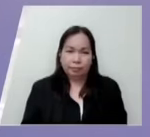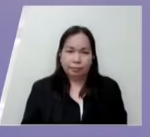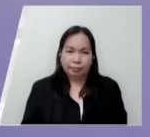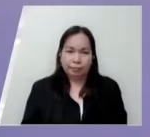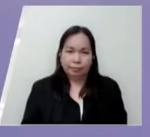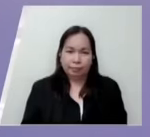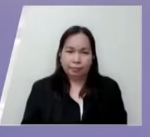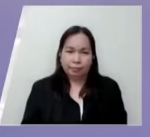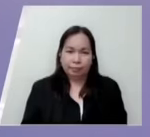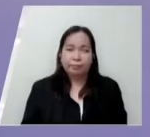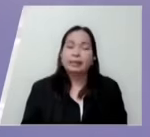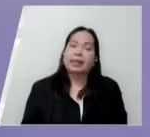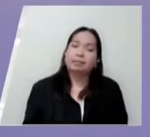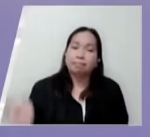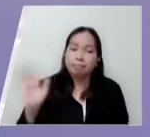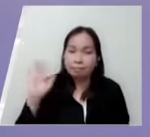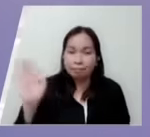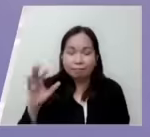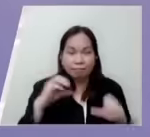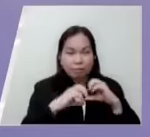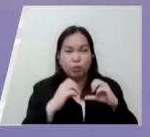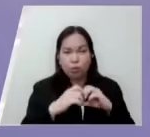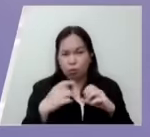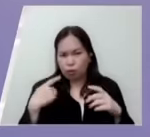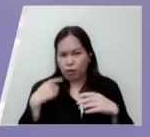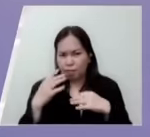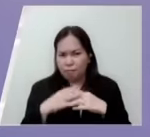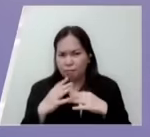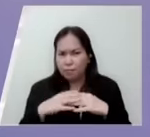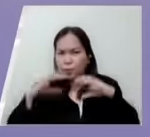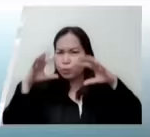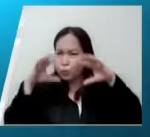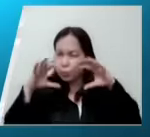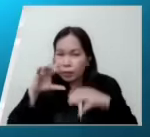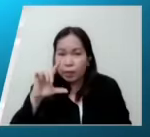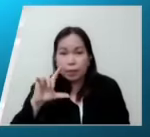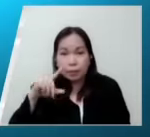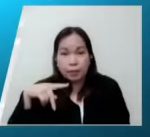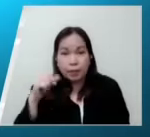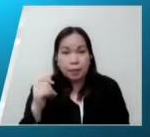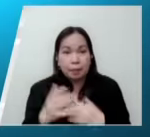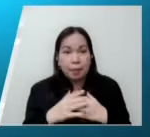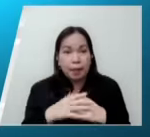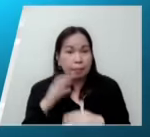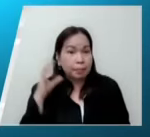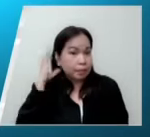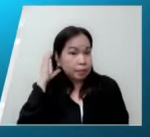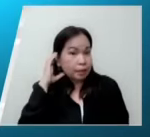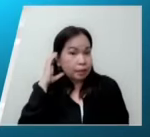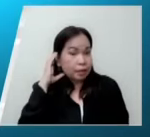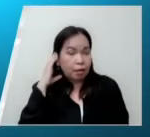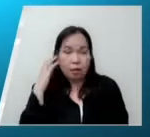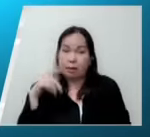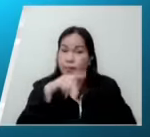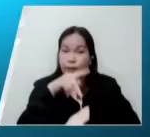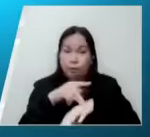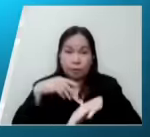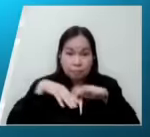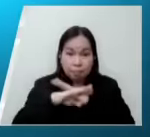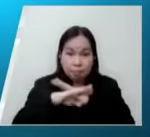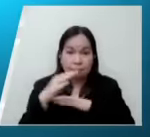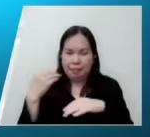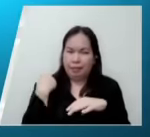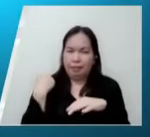Mga kapuso, isang low pressure area ang namataan malapit sa Mindanao. Nasa labas yan ang Philippine Area of Responsibility at huling